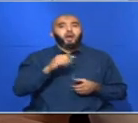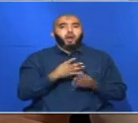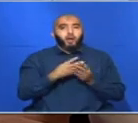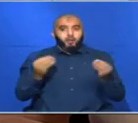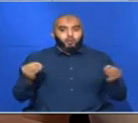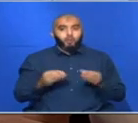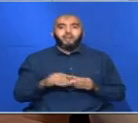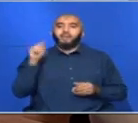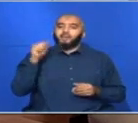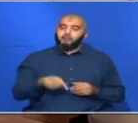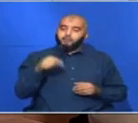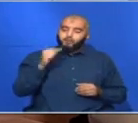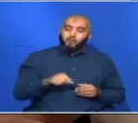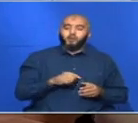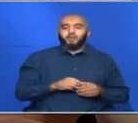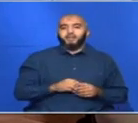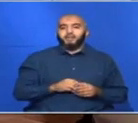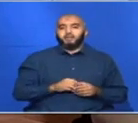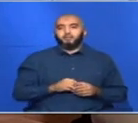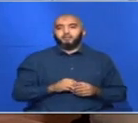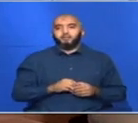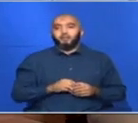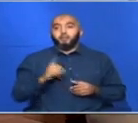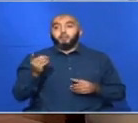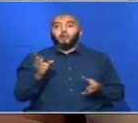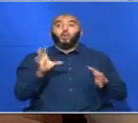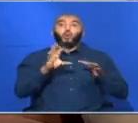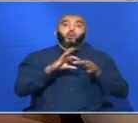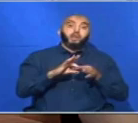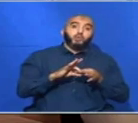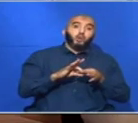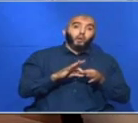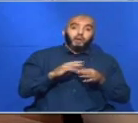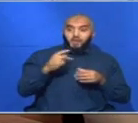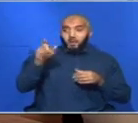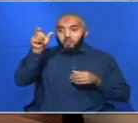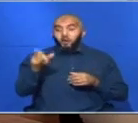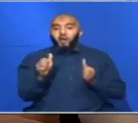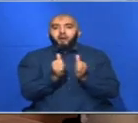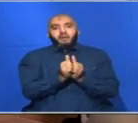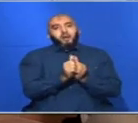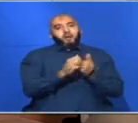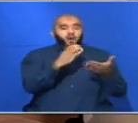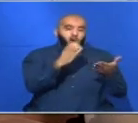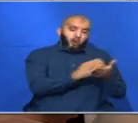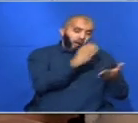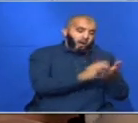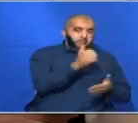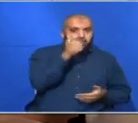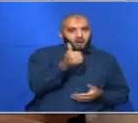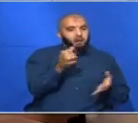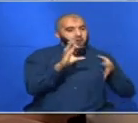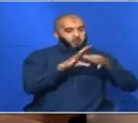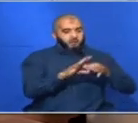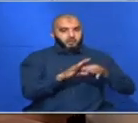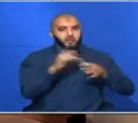فعليه ان ينظر هل العلاقه بينه وبين القران الكريم طيبه فان وجد